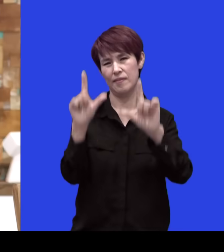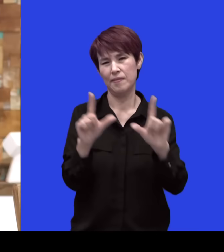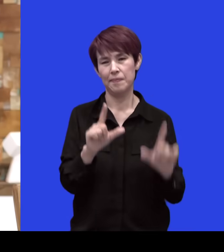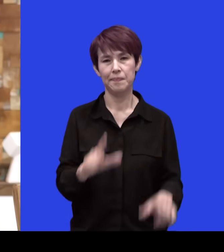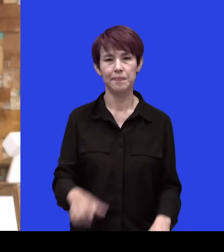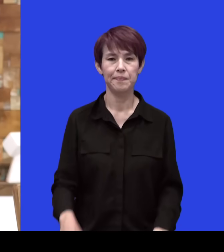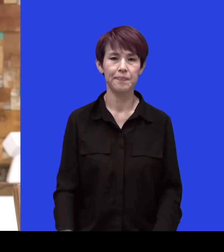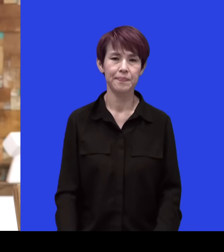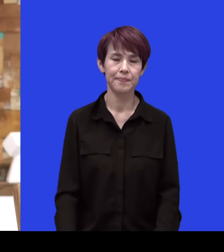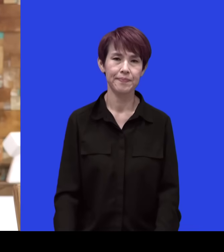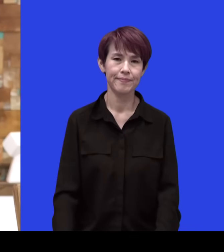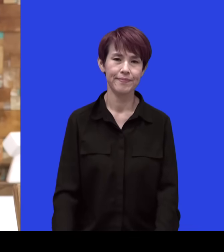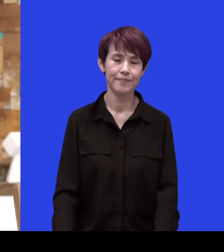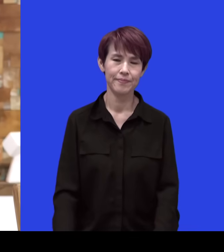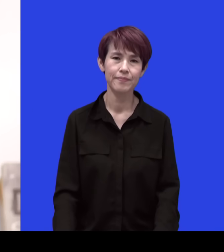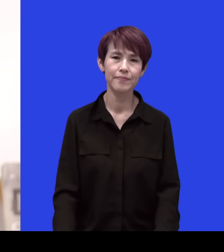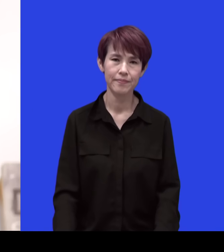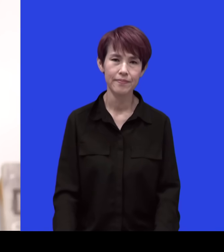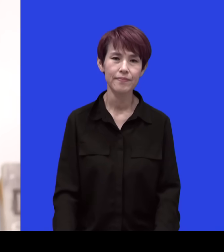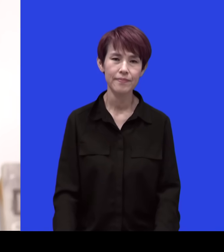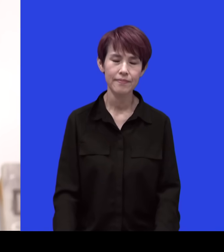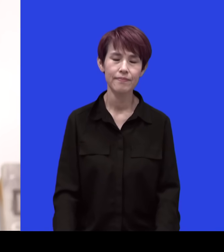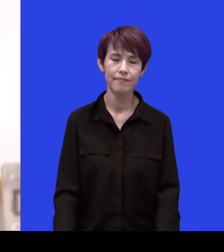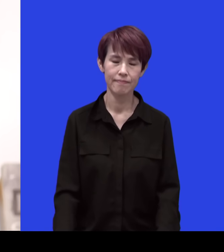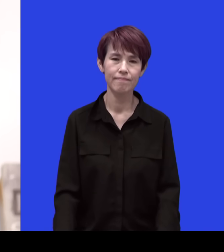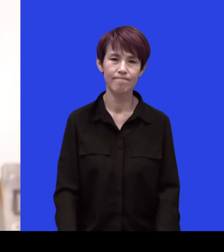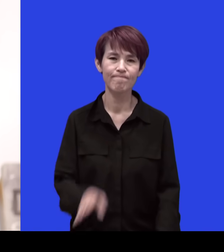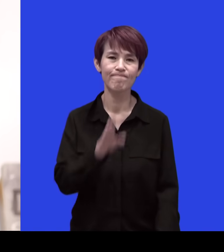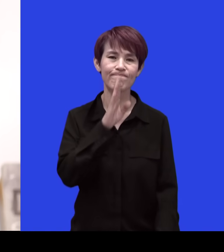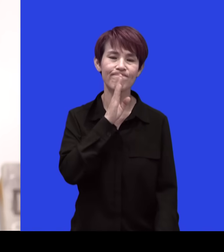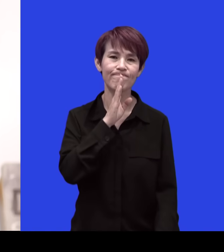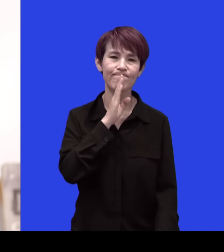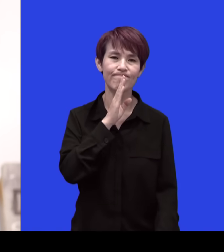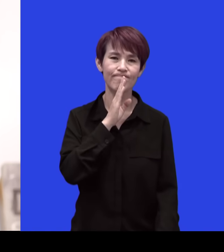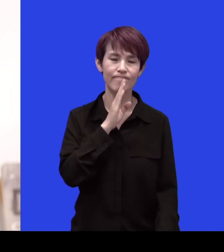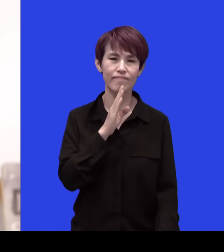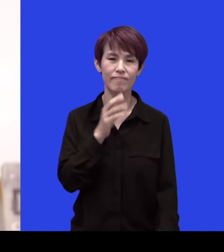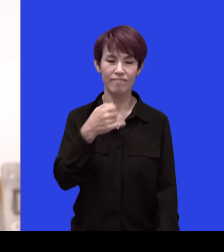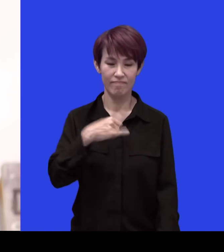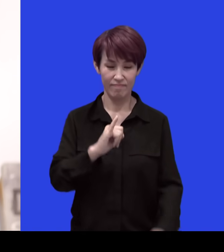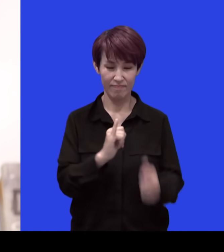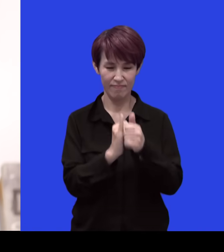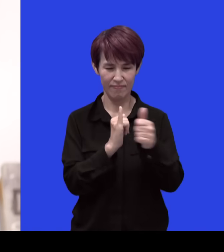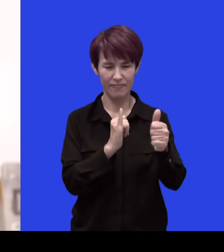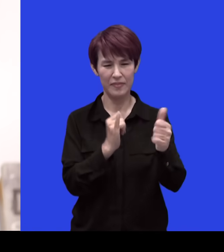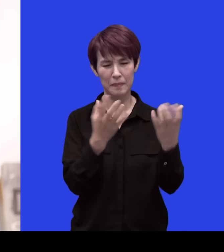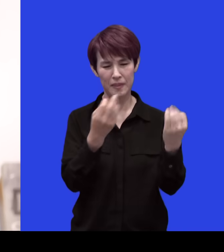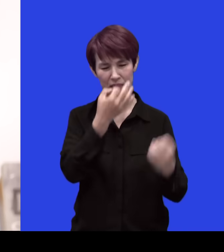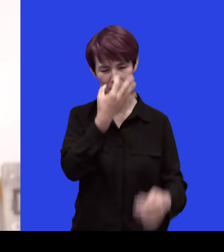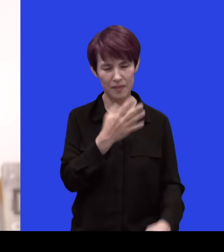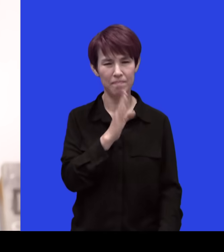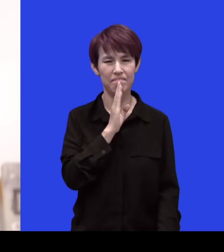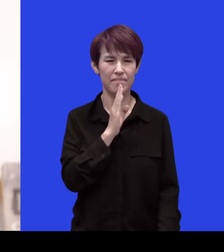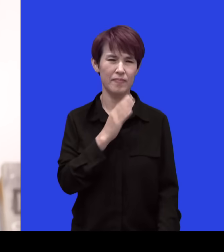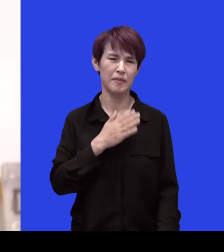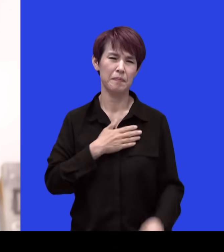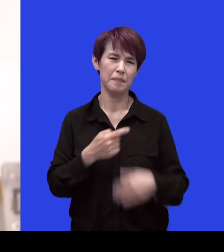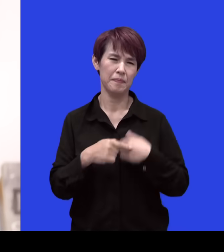아유. 그러니까 야, 그 말이 맞구나. 그래서 우리 사위 생각하면 막 가슴이